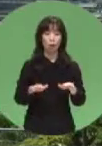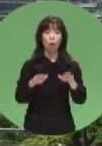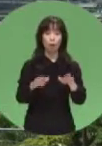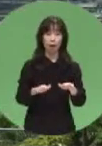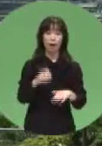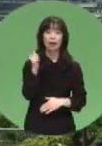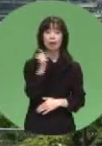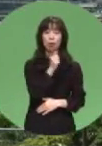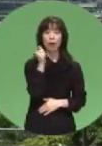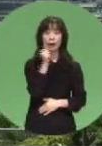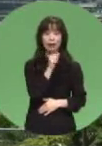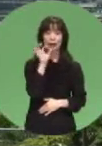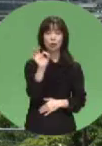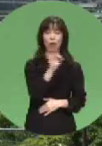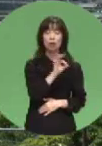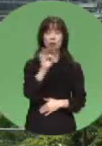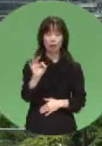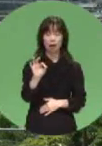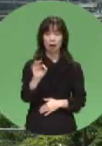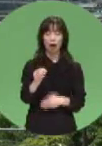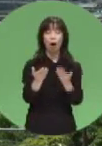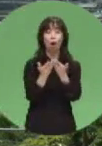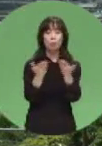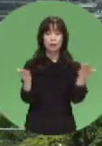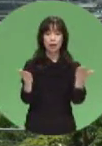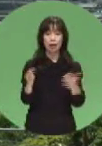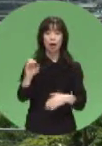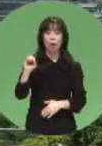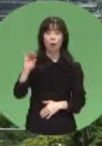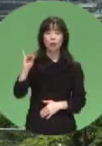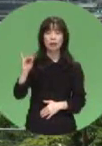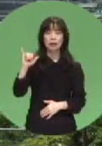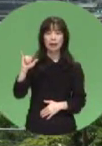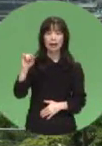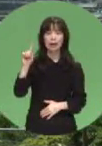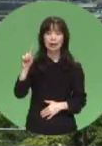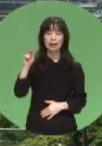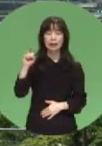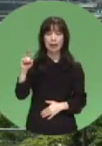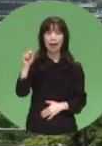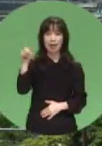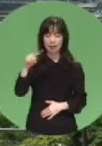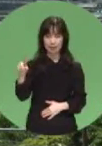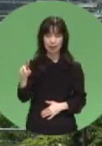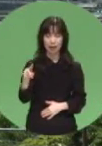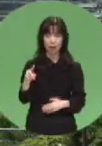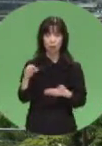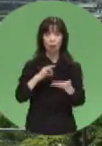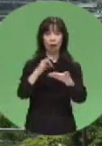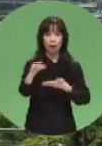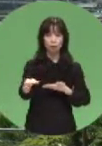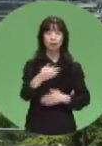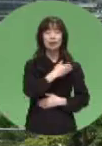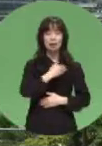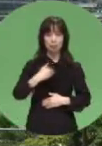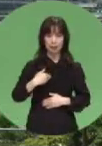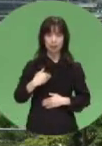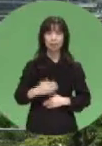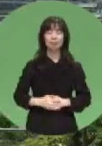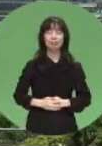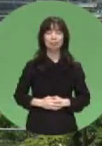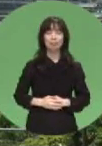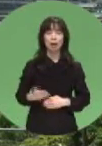今回ご紹介した商品はベルテラス生駒のおちや線でも購入することができますよ。続